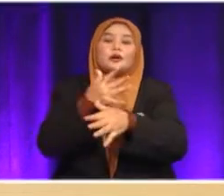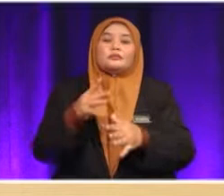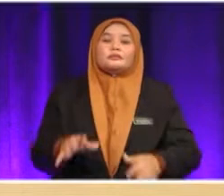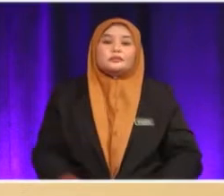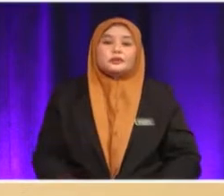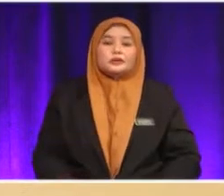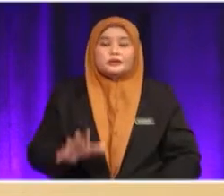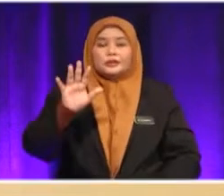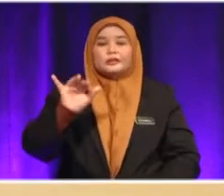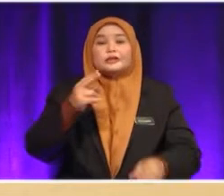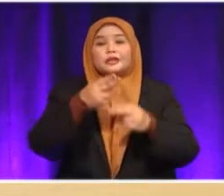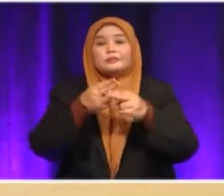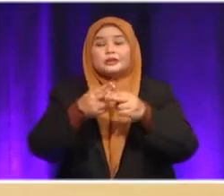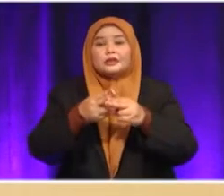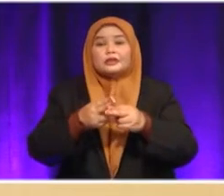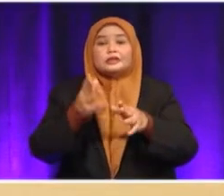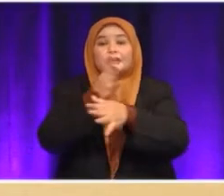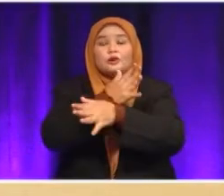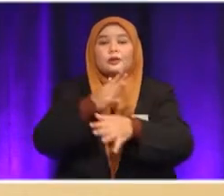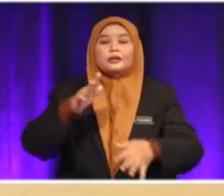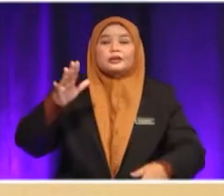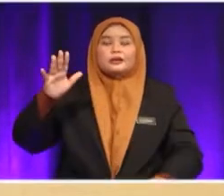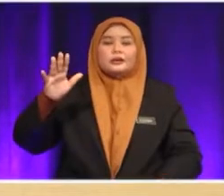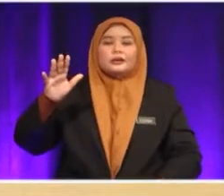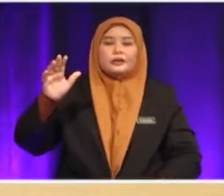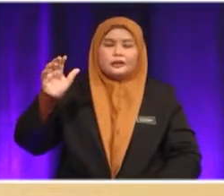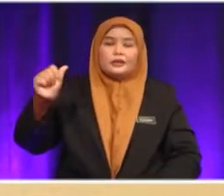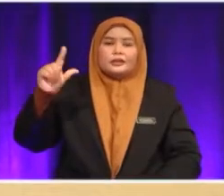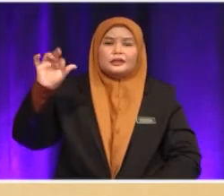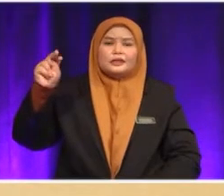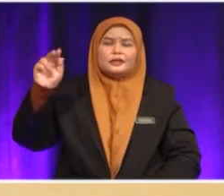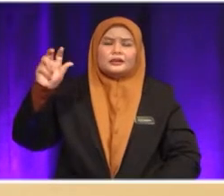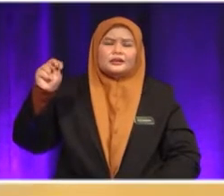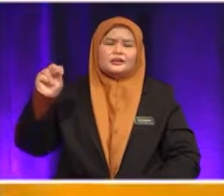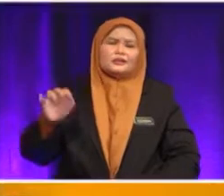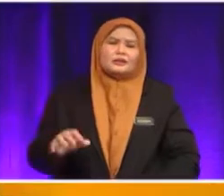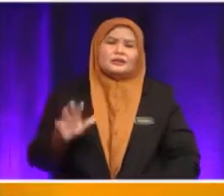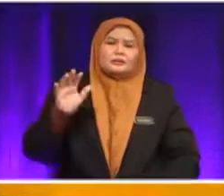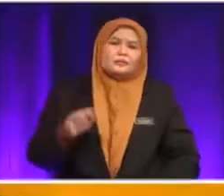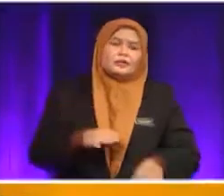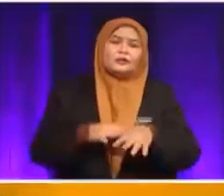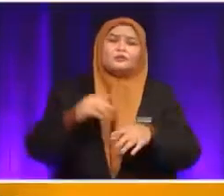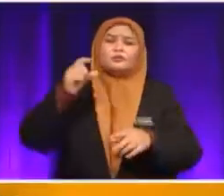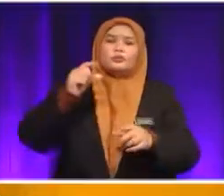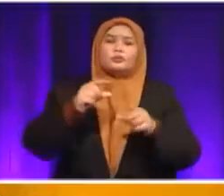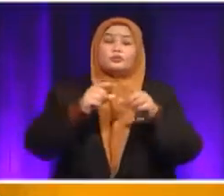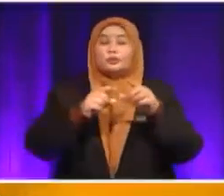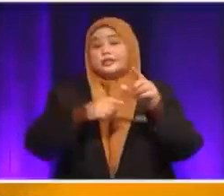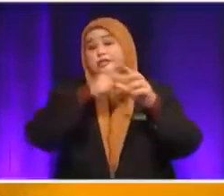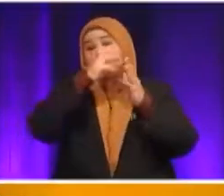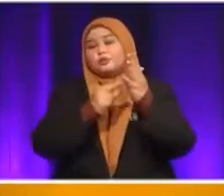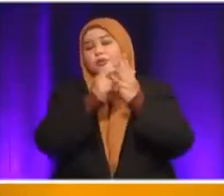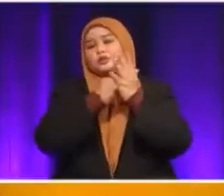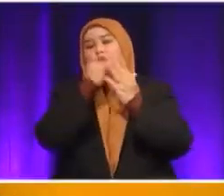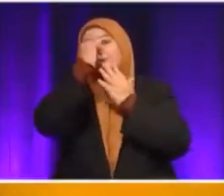yang dinamakan straw Aliens pada bulan Januari 1963 masuknya pati-pati tersebut